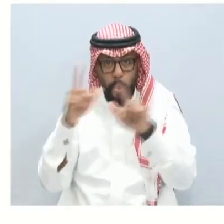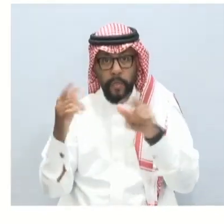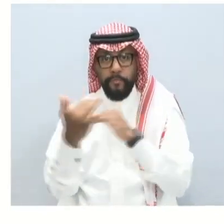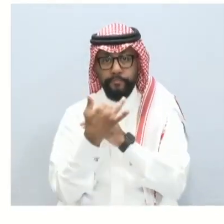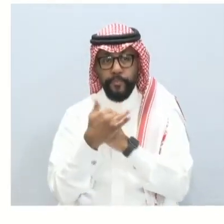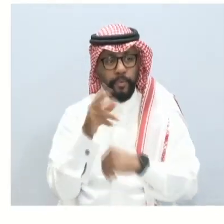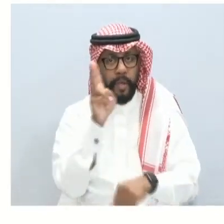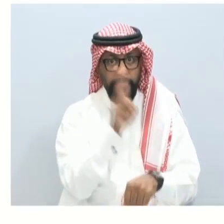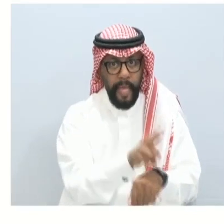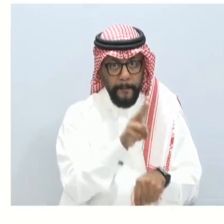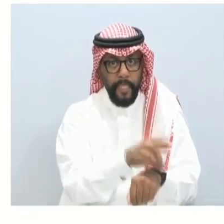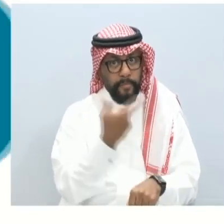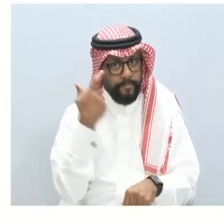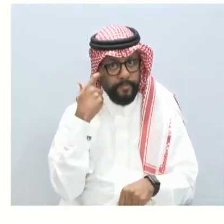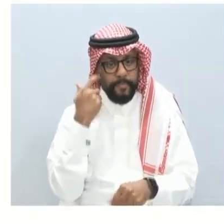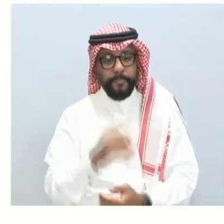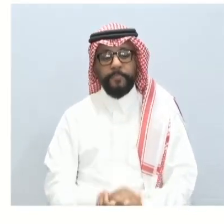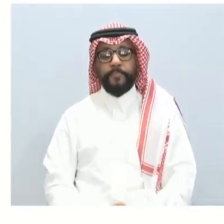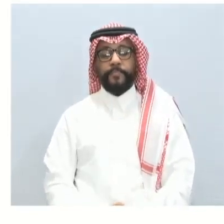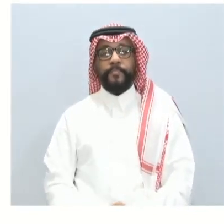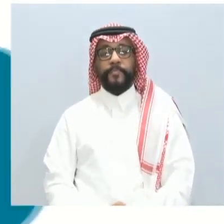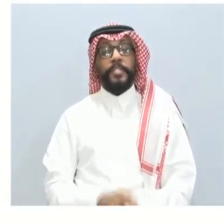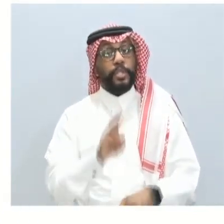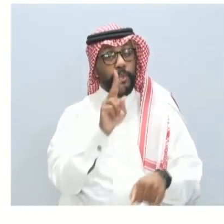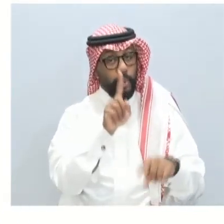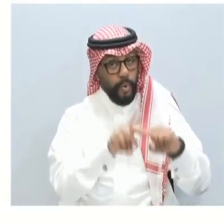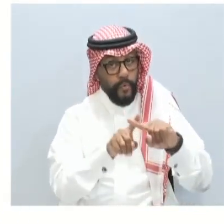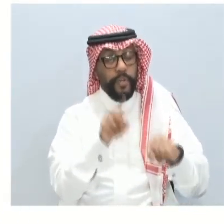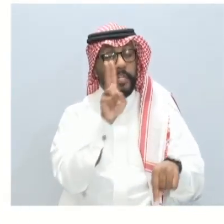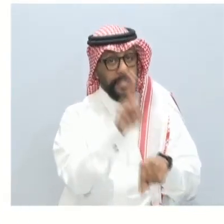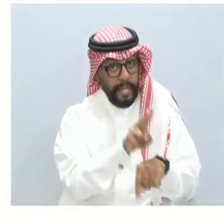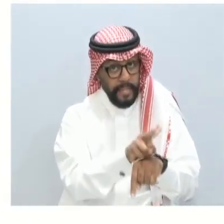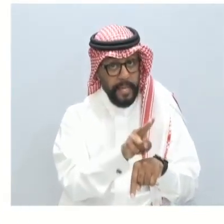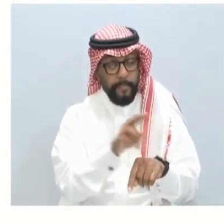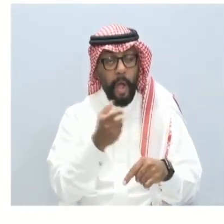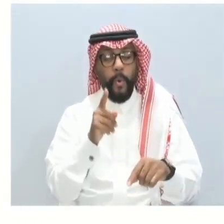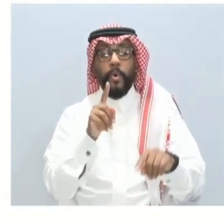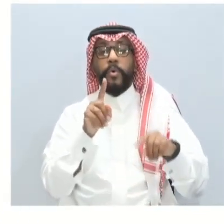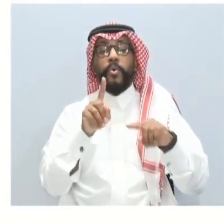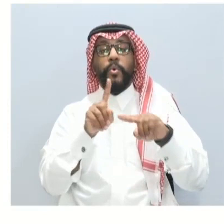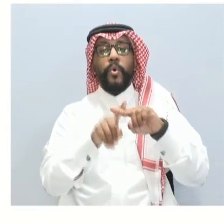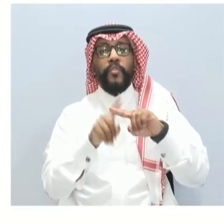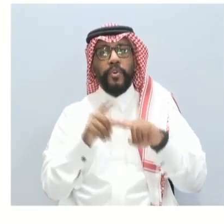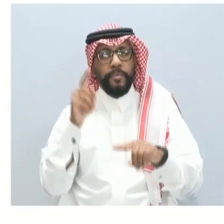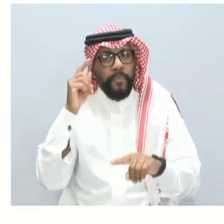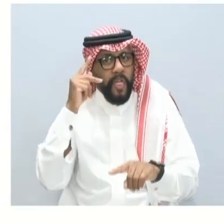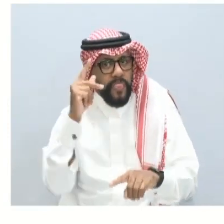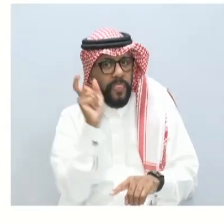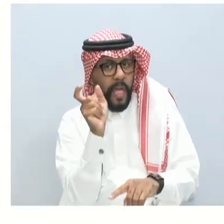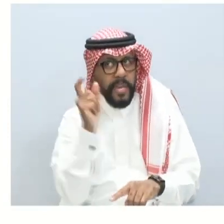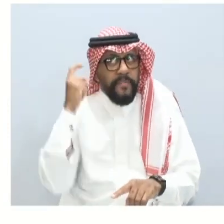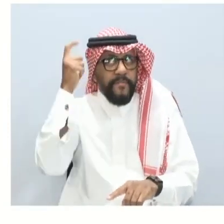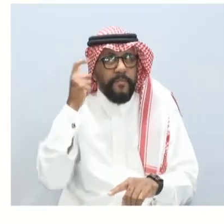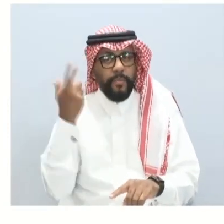للكافرين دليل على ماذا دليل على كفر التكذيب ام على كفر الشك والظ ما